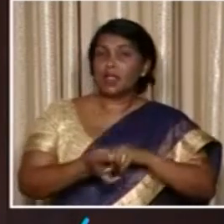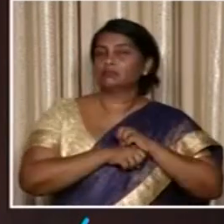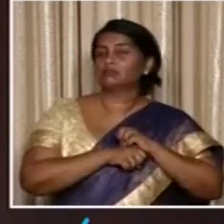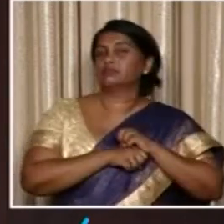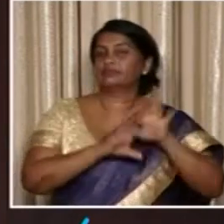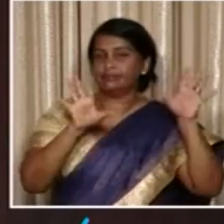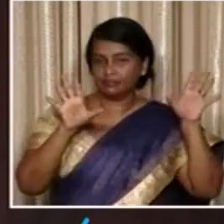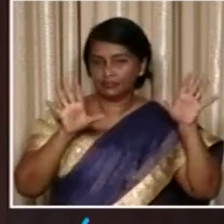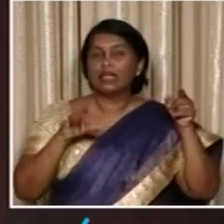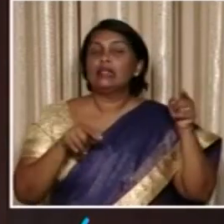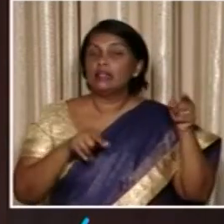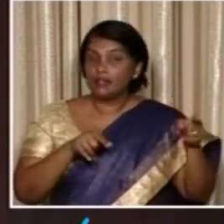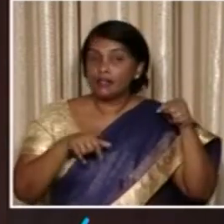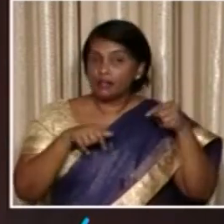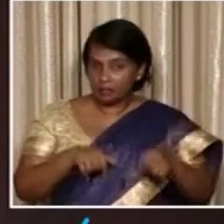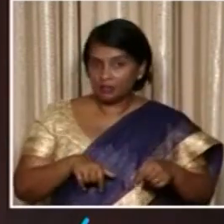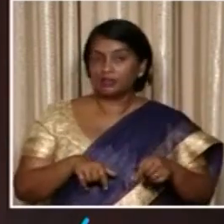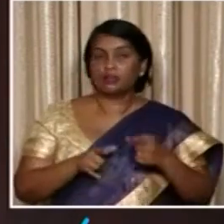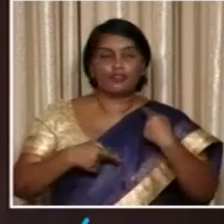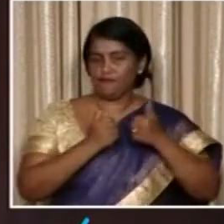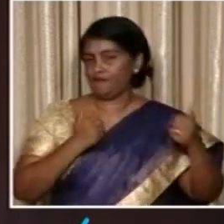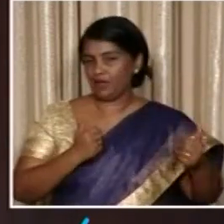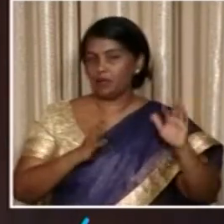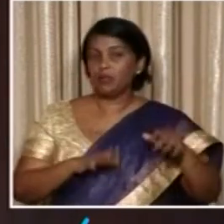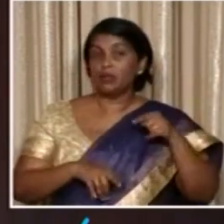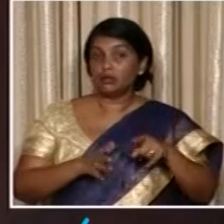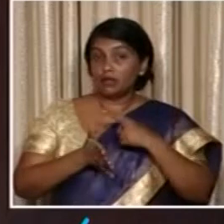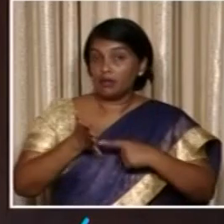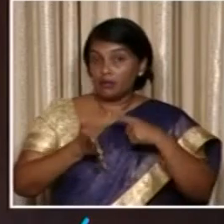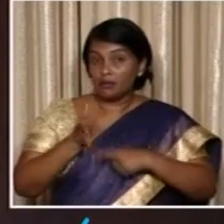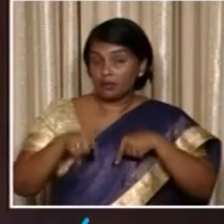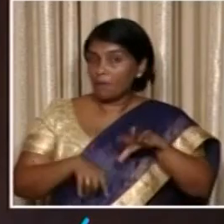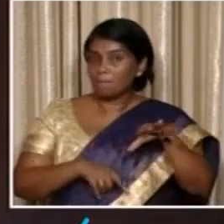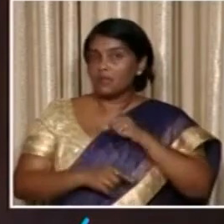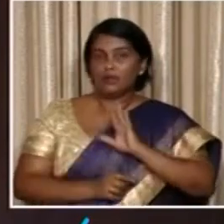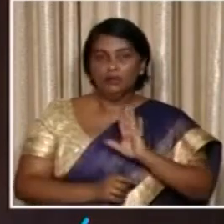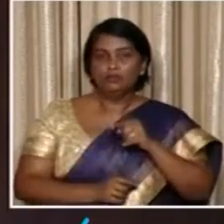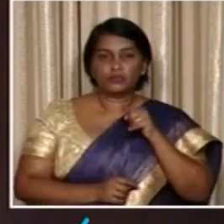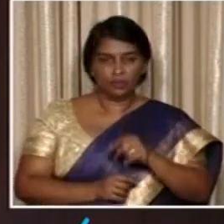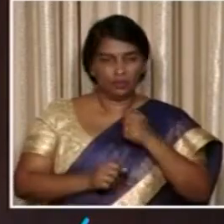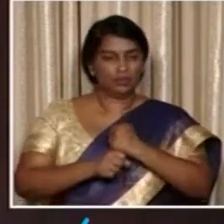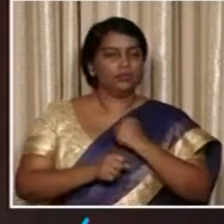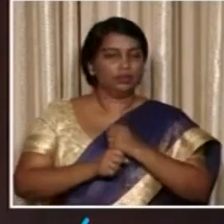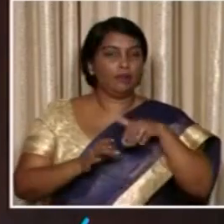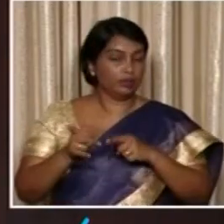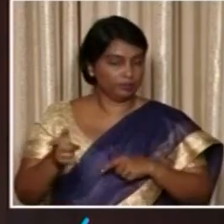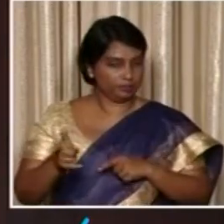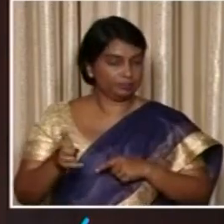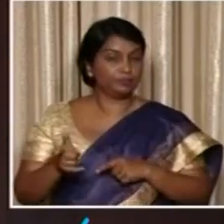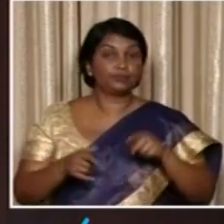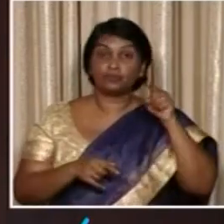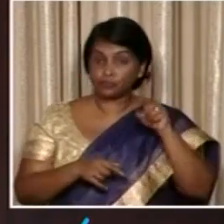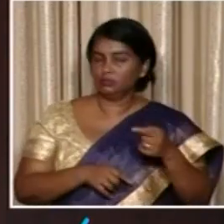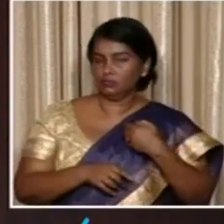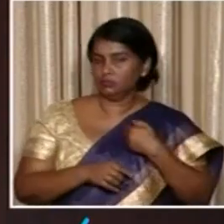එළියට දුන්නා. ඒ එළියට දීලා තමයි අද මේක දැන් මේ විවාදයක් විදිහට ගන්න. මේ වැරදි ප්‍රොසීඩියර්ස් පාවිච්චි කරන්න එපා. මෙතන ඉන්න ආණ්ඩු පක්ෂ ප්‍රධාන සංවිධායකතුමා.